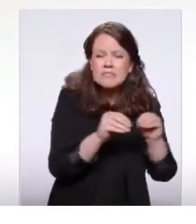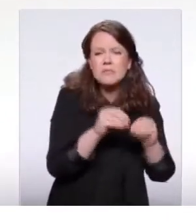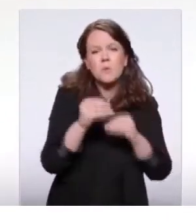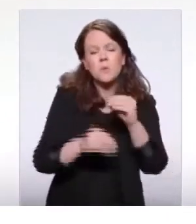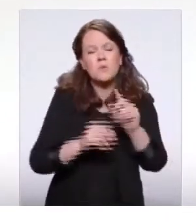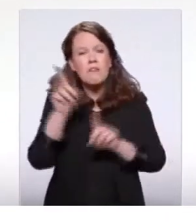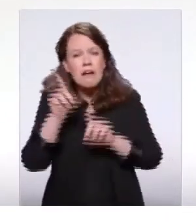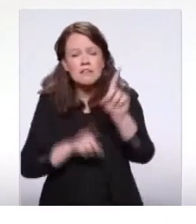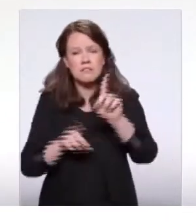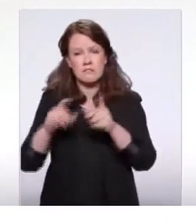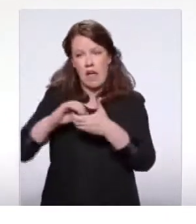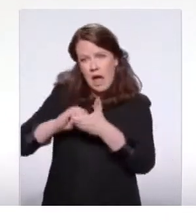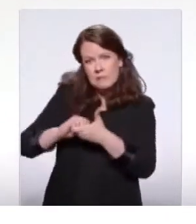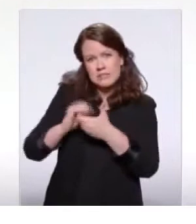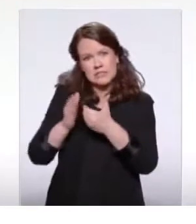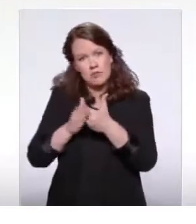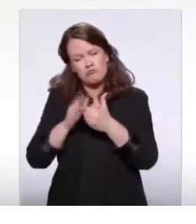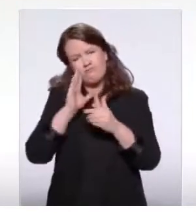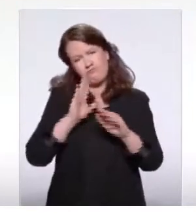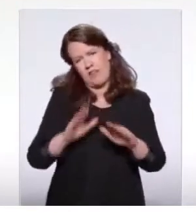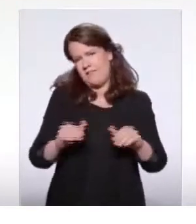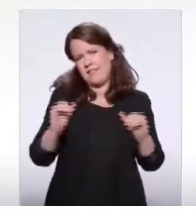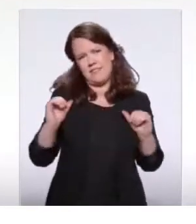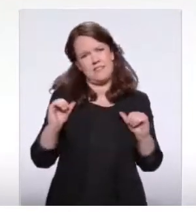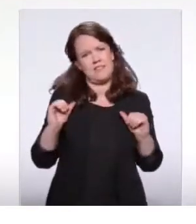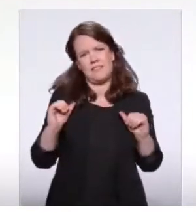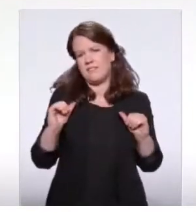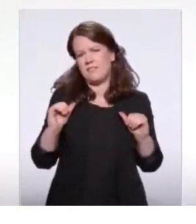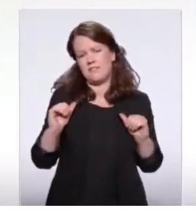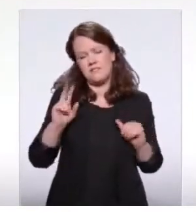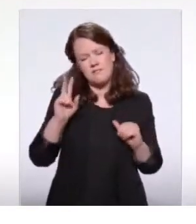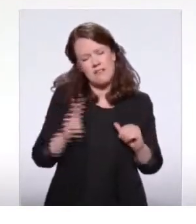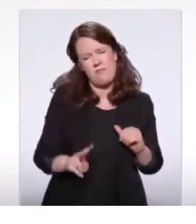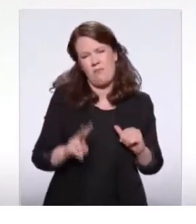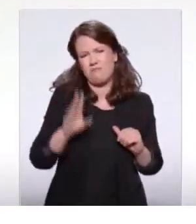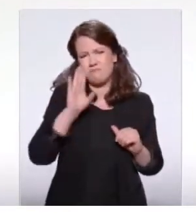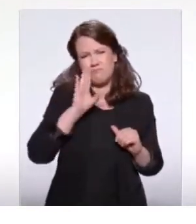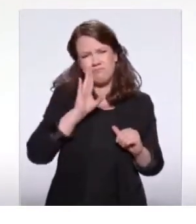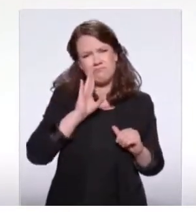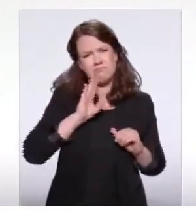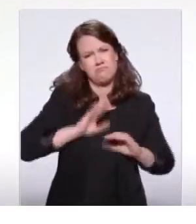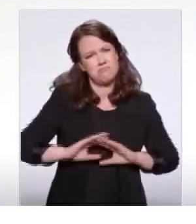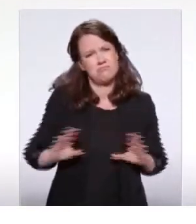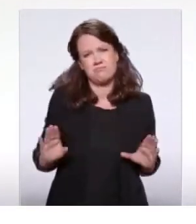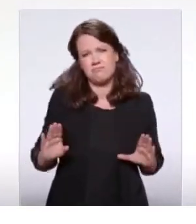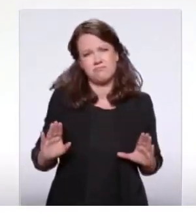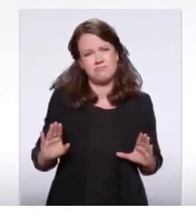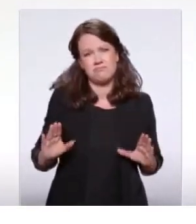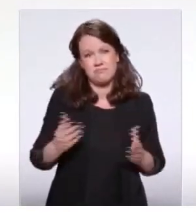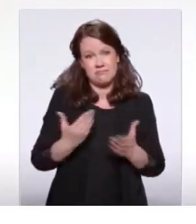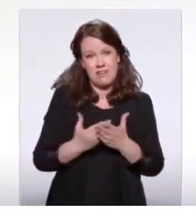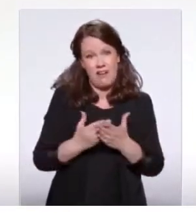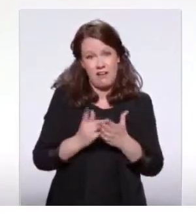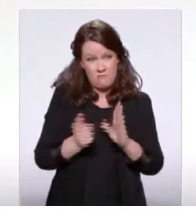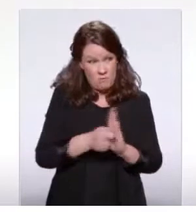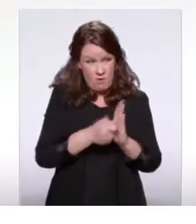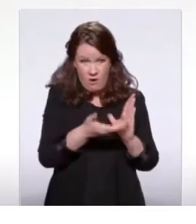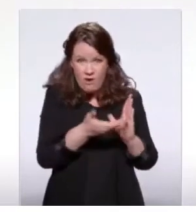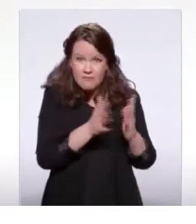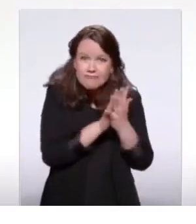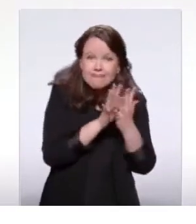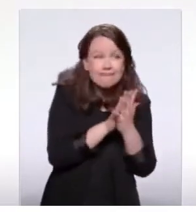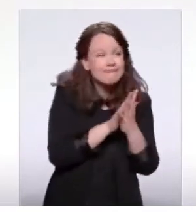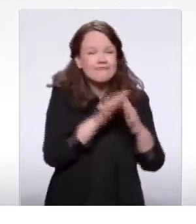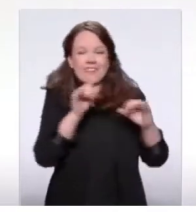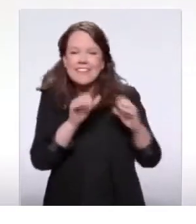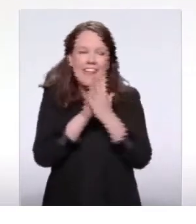amis, la famille, les proches. J'insiste vraiment sur ce point. C'est lors de ces occasions que